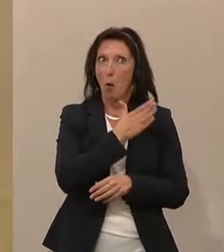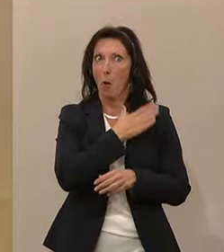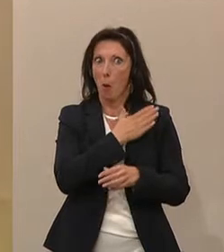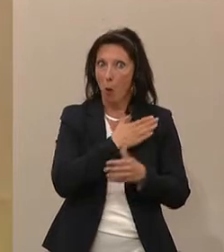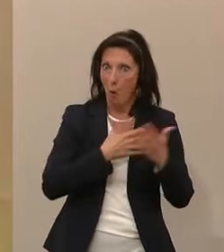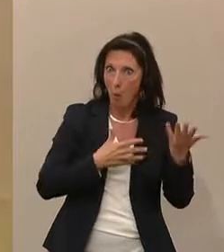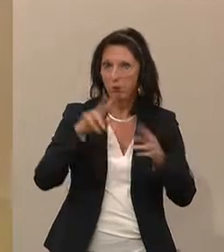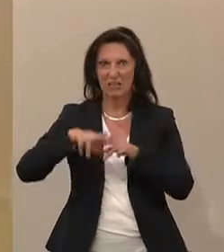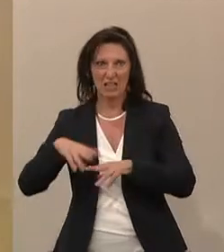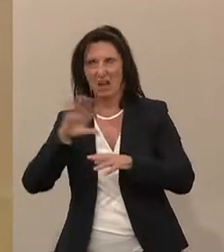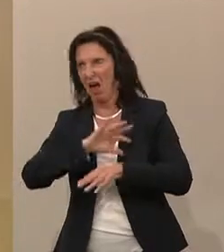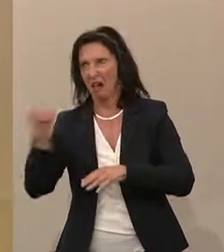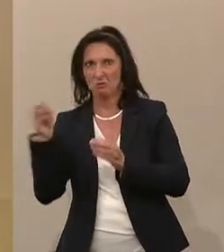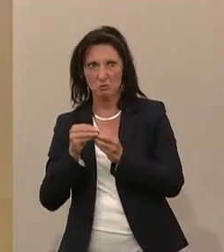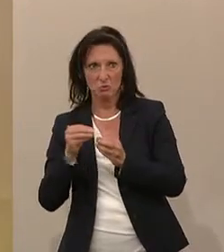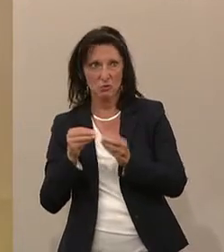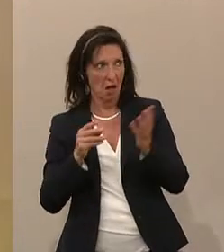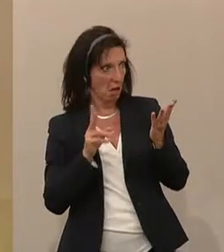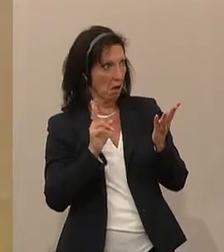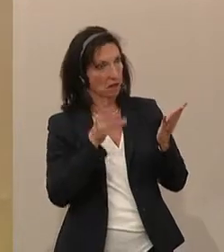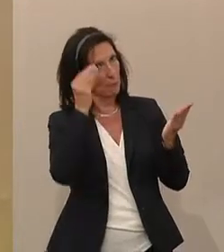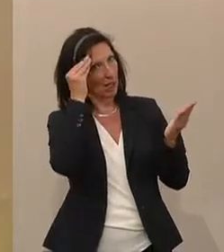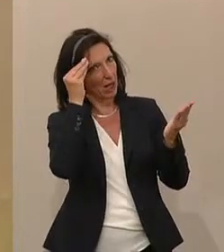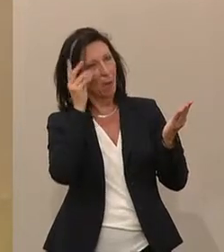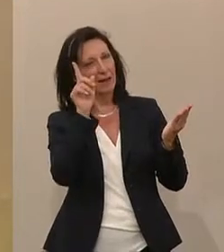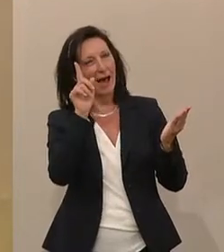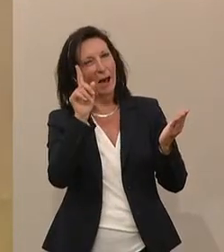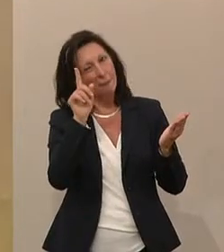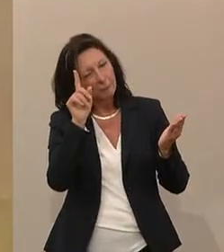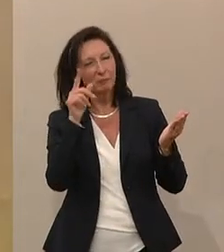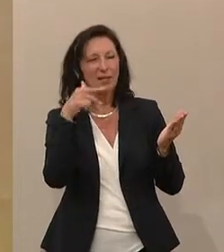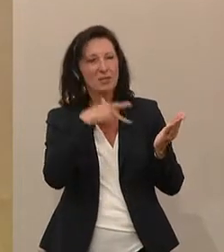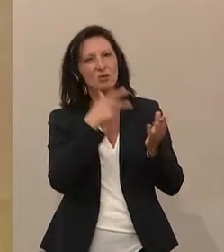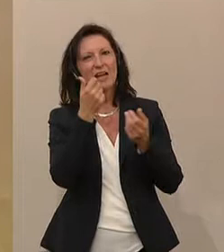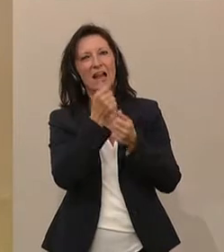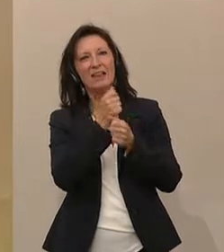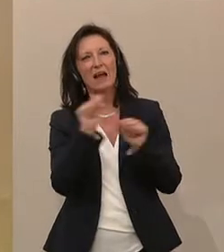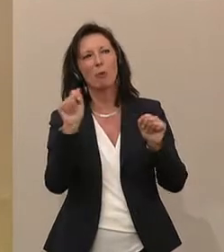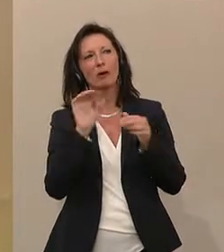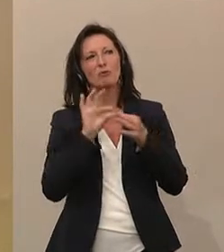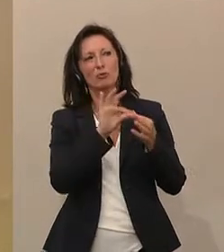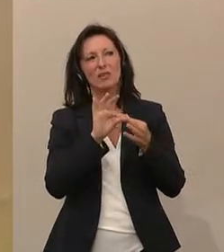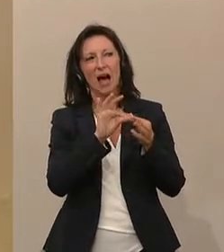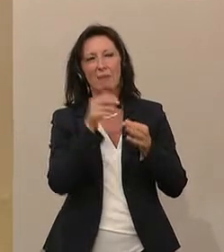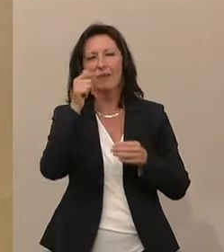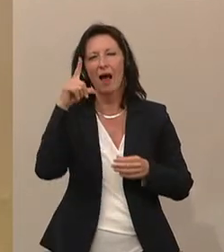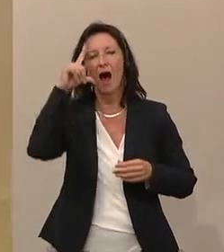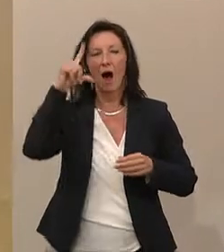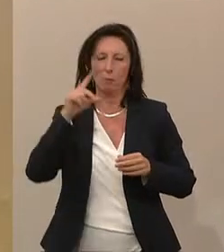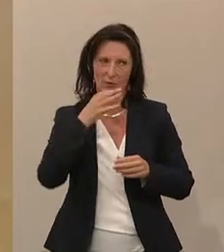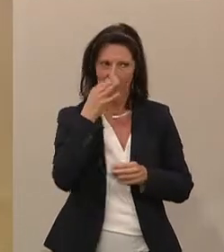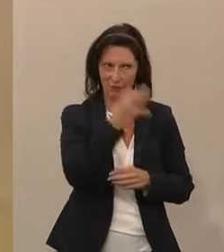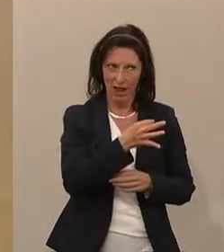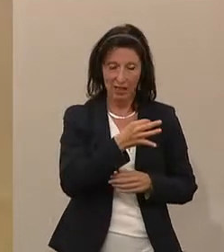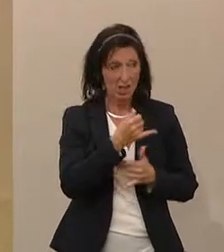dann könnte man Ihnen das ja fast abnehmen, wäre da nicht die sozialdemokratische Gretchenfrage, nämlich die Frage an Sie alle,